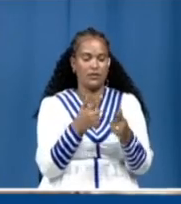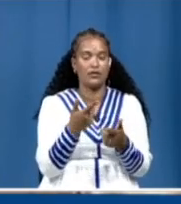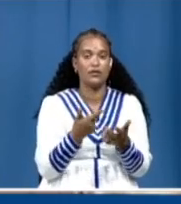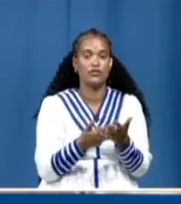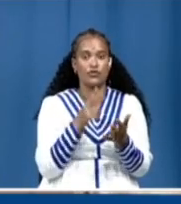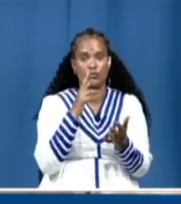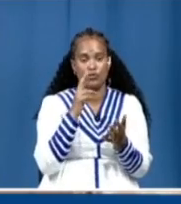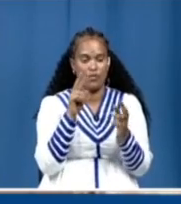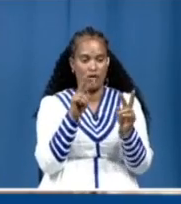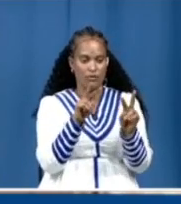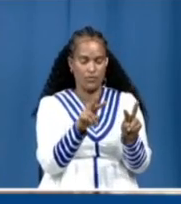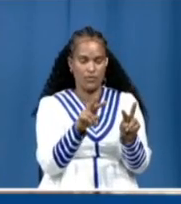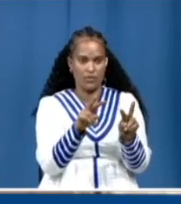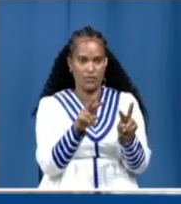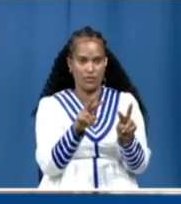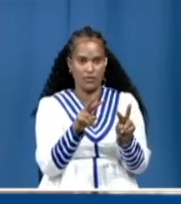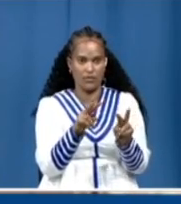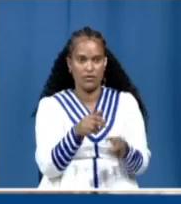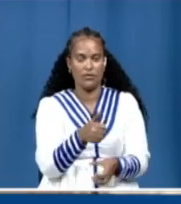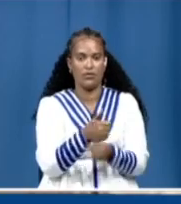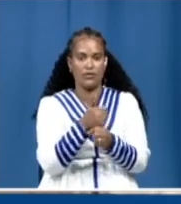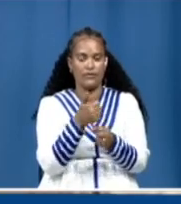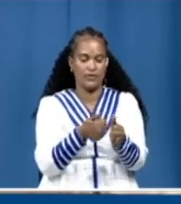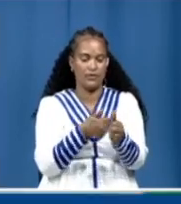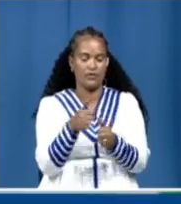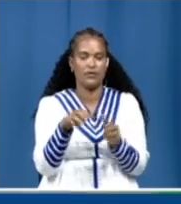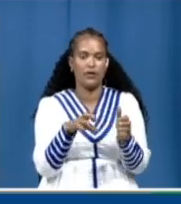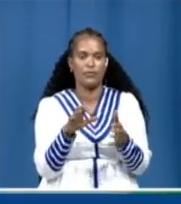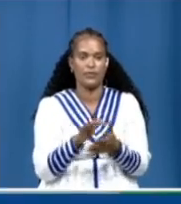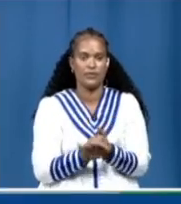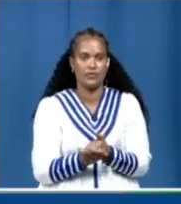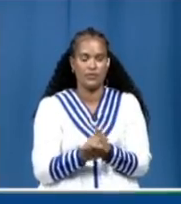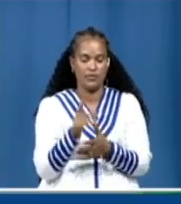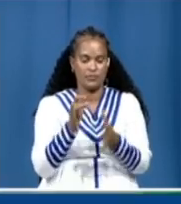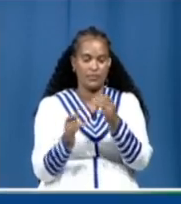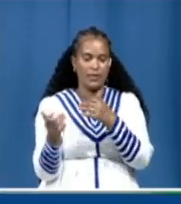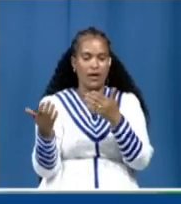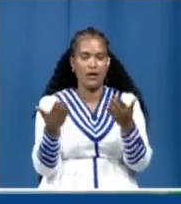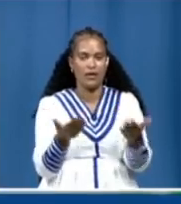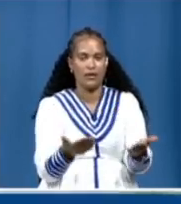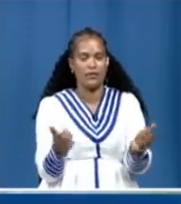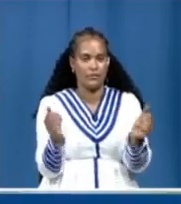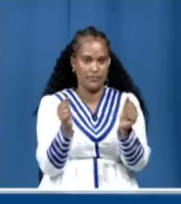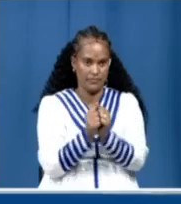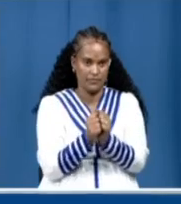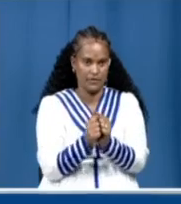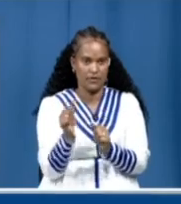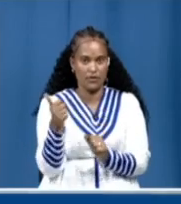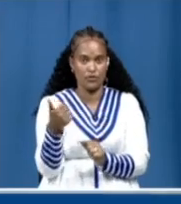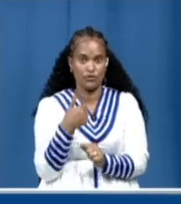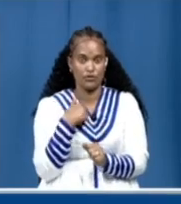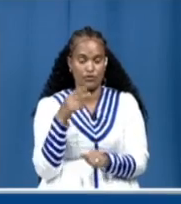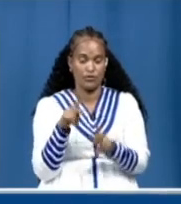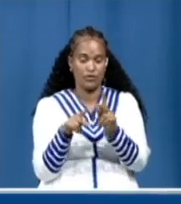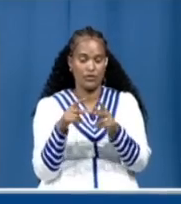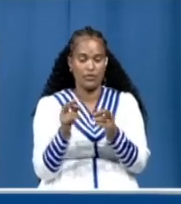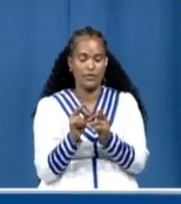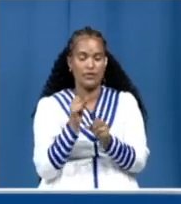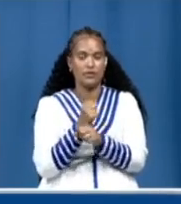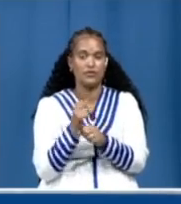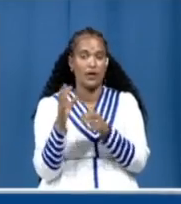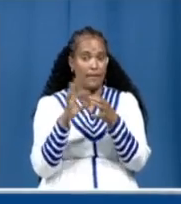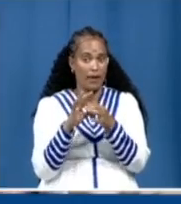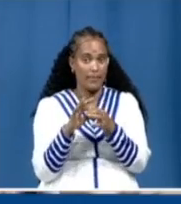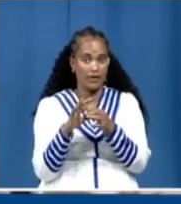عندما تكيرنا دقفن كتتلين قبر مالتي سواء قرب مس خالوت لو نحبرس راح ما حبرت